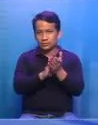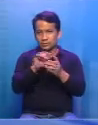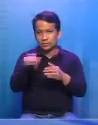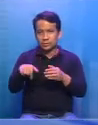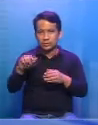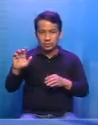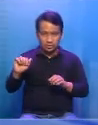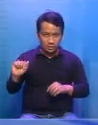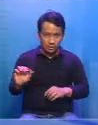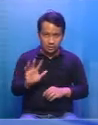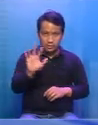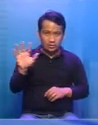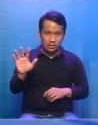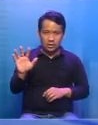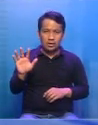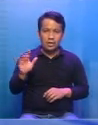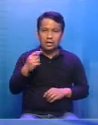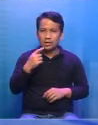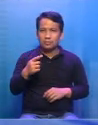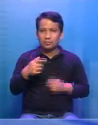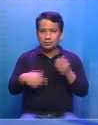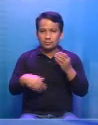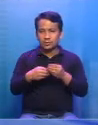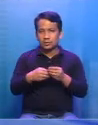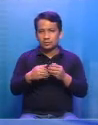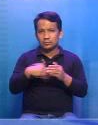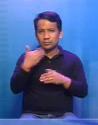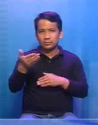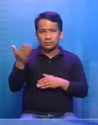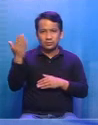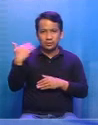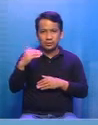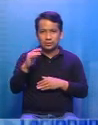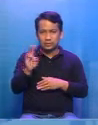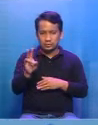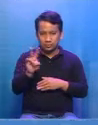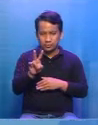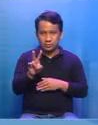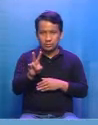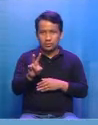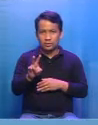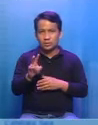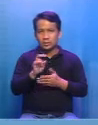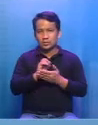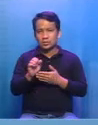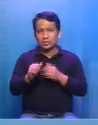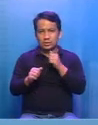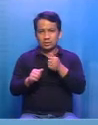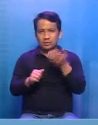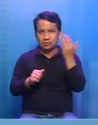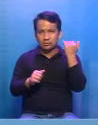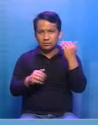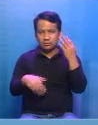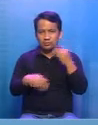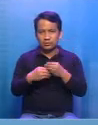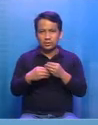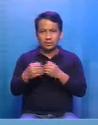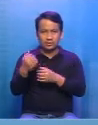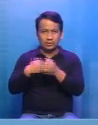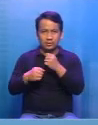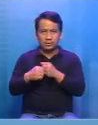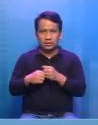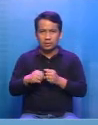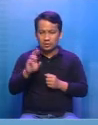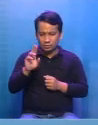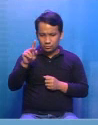sa Asia. Mas mataas yan ng 3 spots sa 72nd ranking ng State University noong nakaraang taon. UP